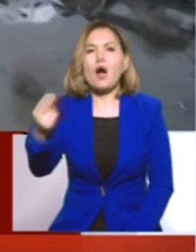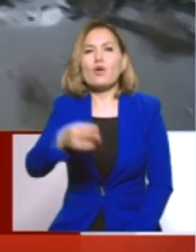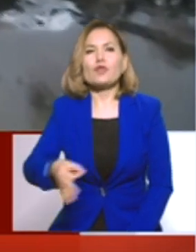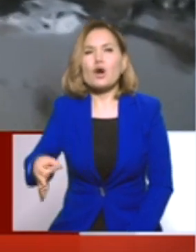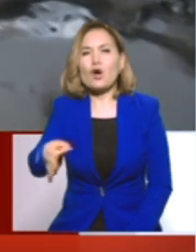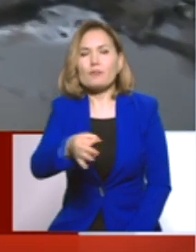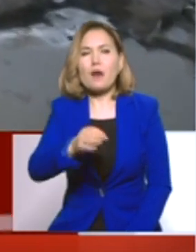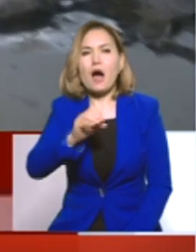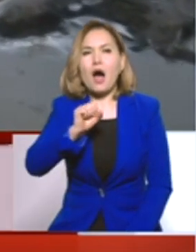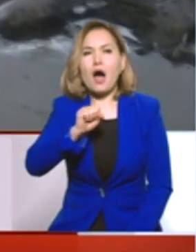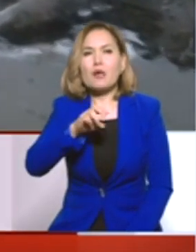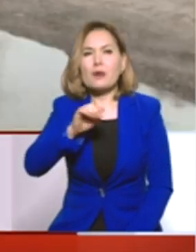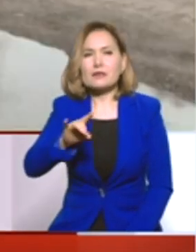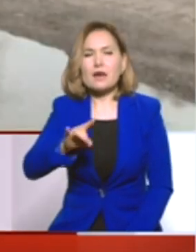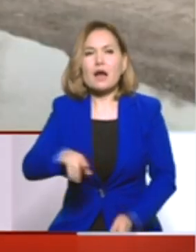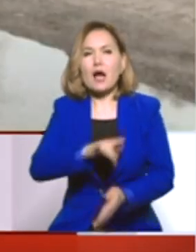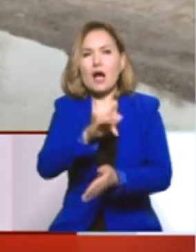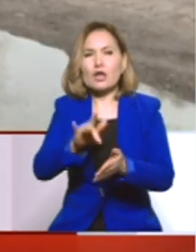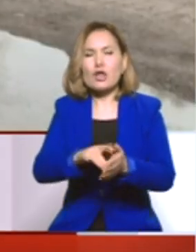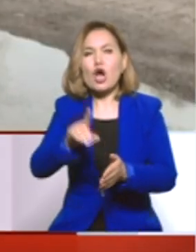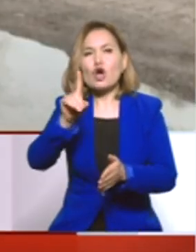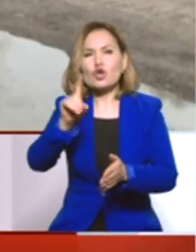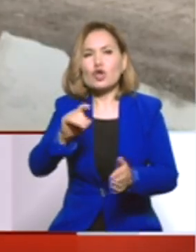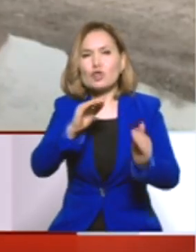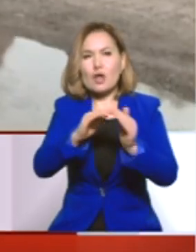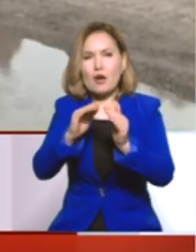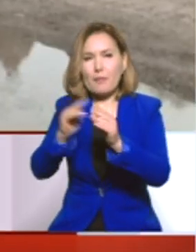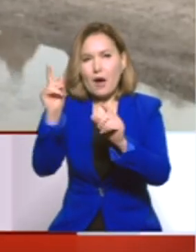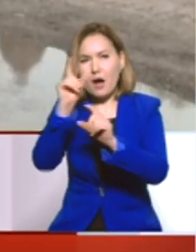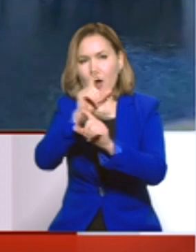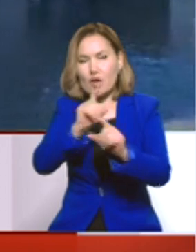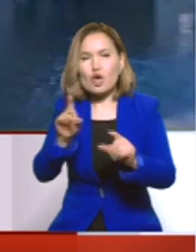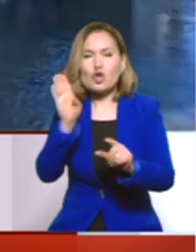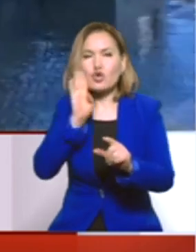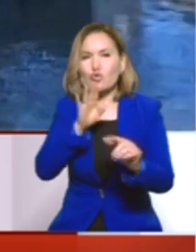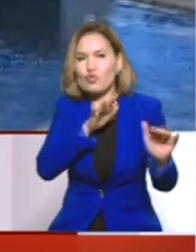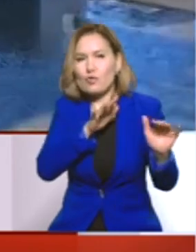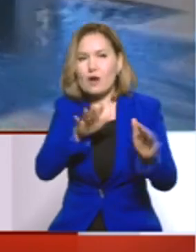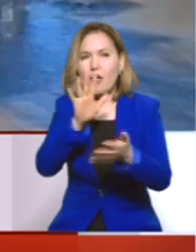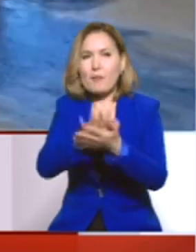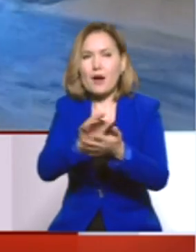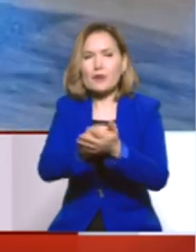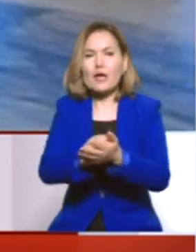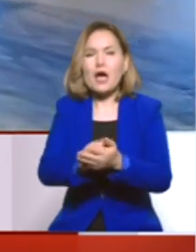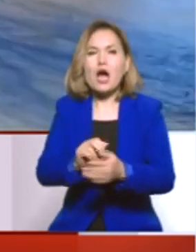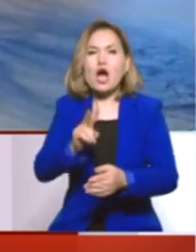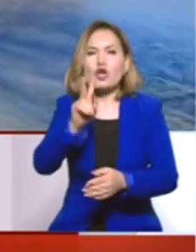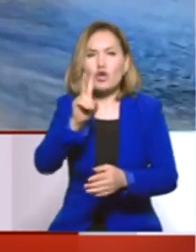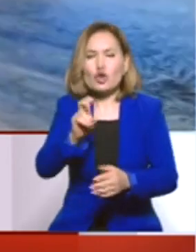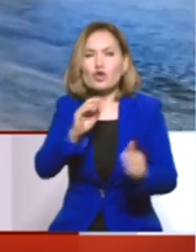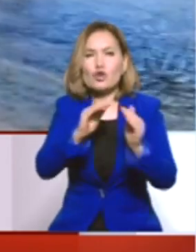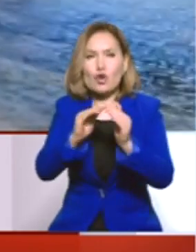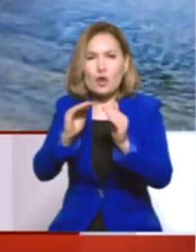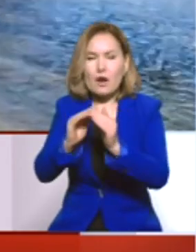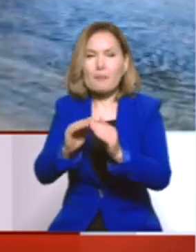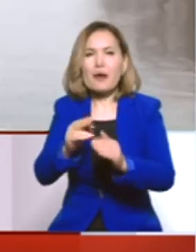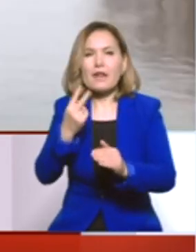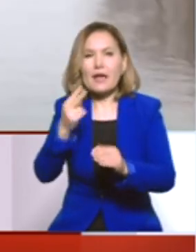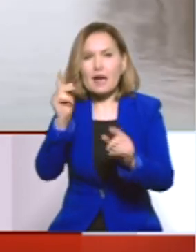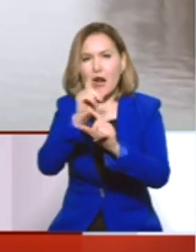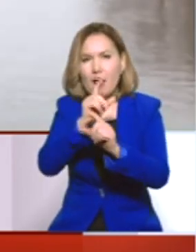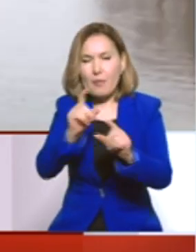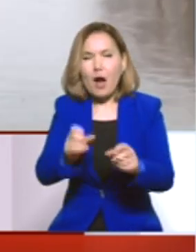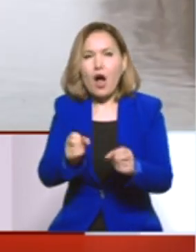Ақмола облысының Атбасар қаласында 100-ден астам үй мен мектепке қарғын су кірді. Тағы 200-ге жуық баспана мен екі білім